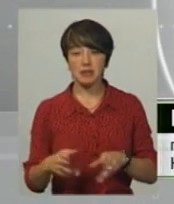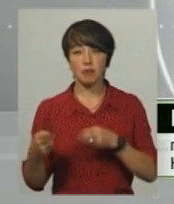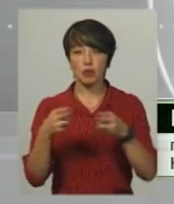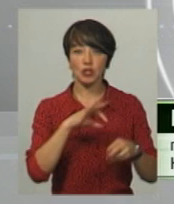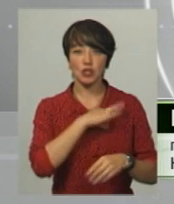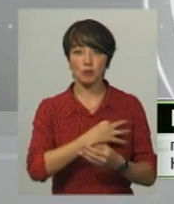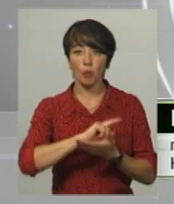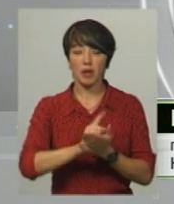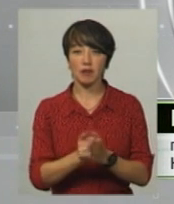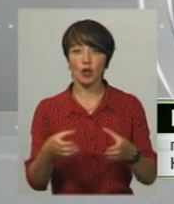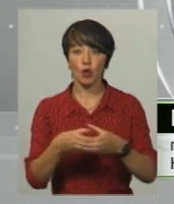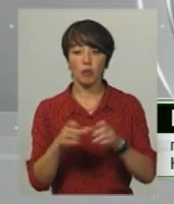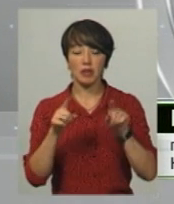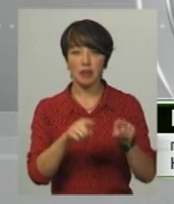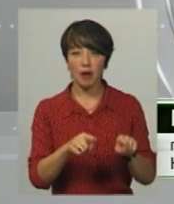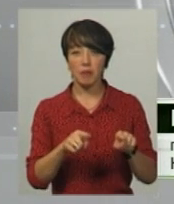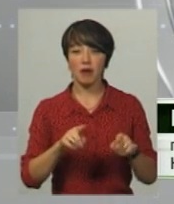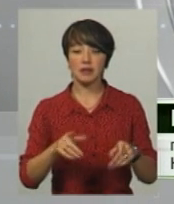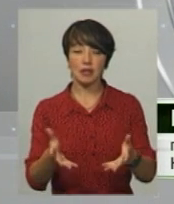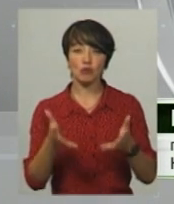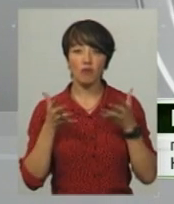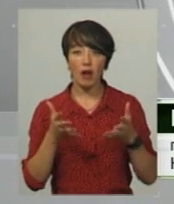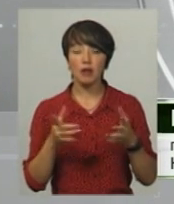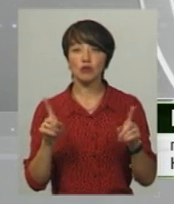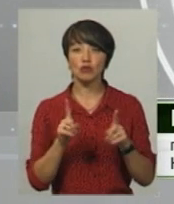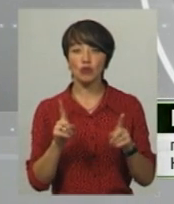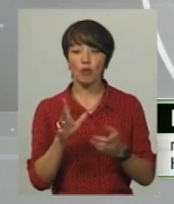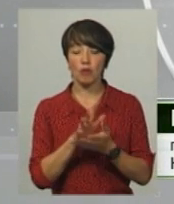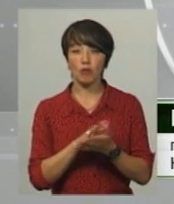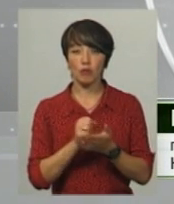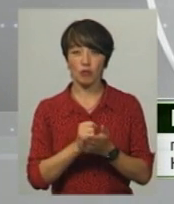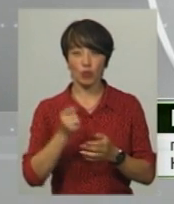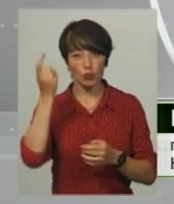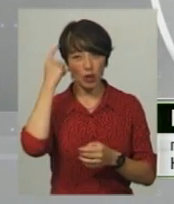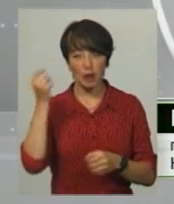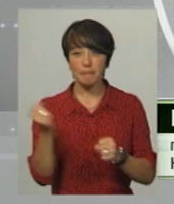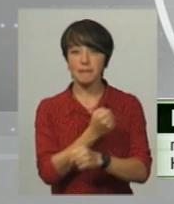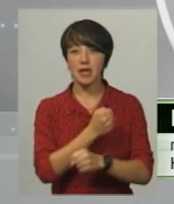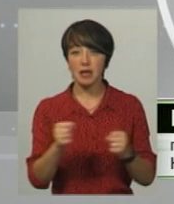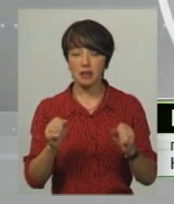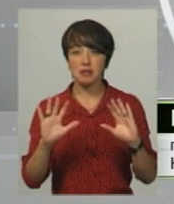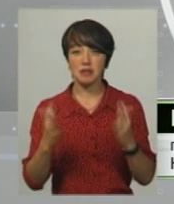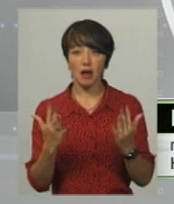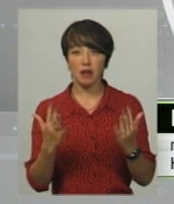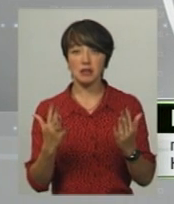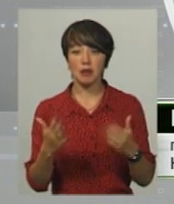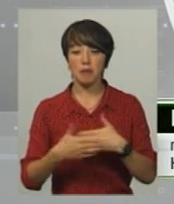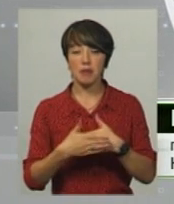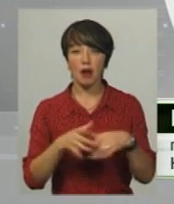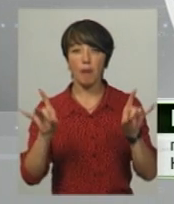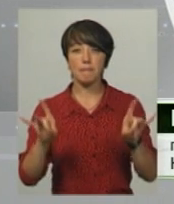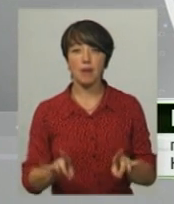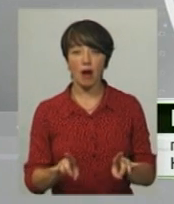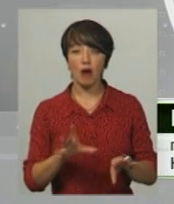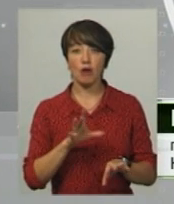слідча оперативна група, і вже там поліцейські з'ясували, що тілесне ушкодження чоловік отримав під час бійки, яка сталася біля бару.